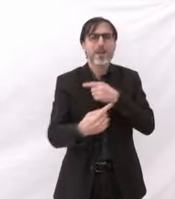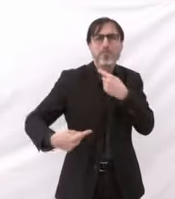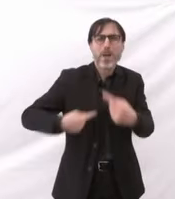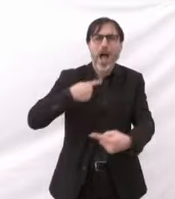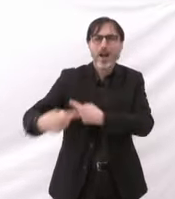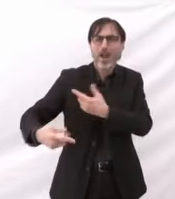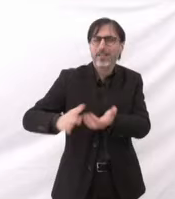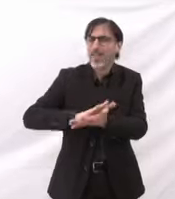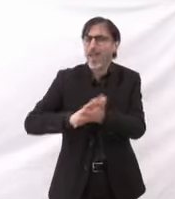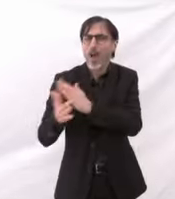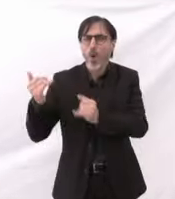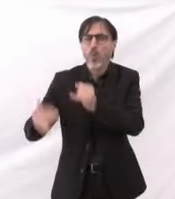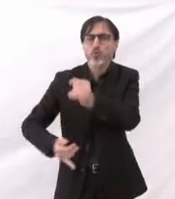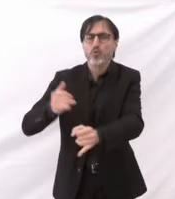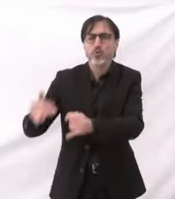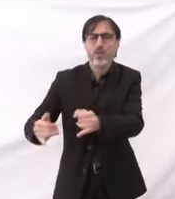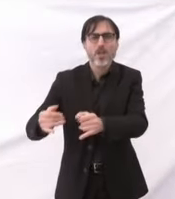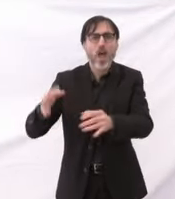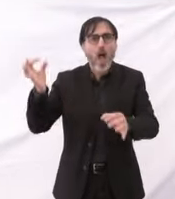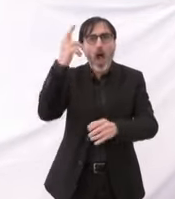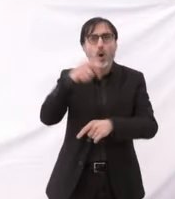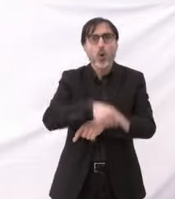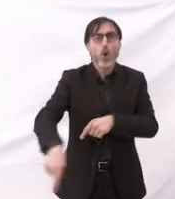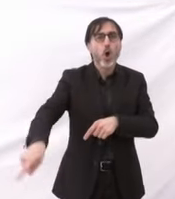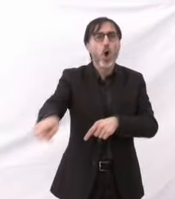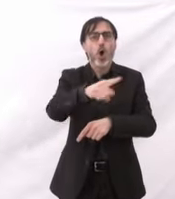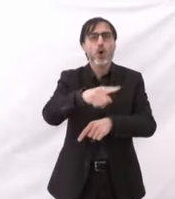cari, alcuni di loro